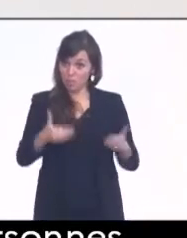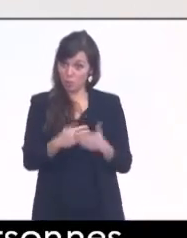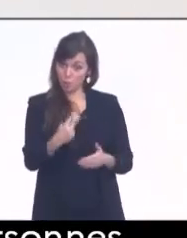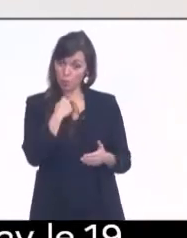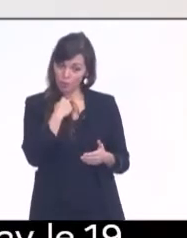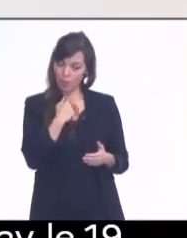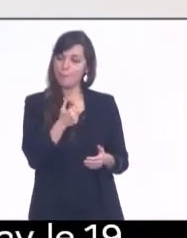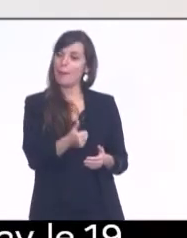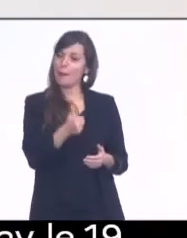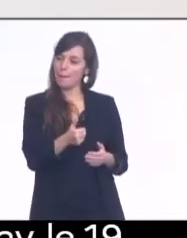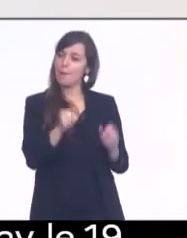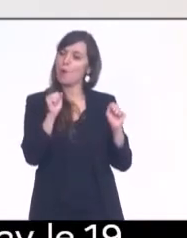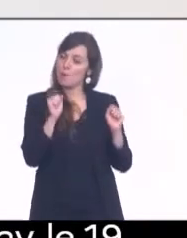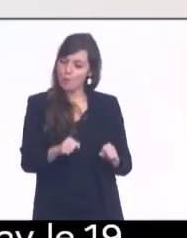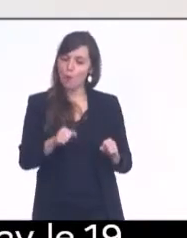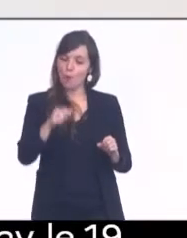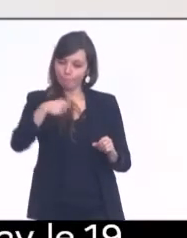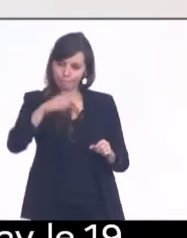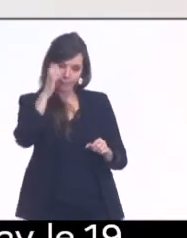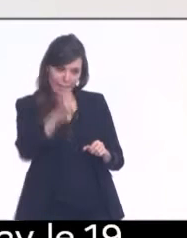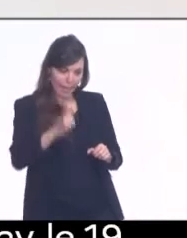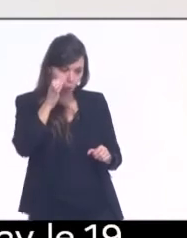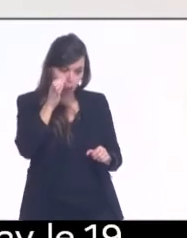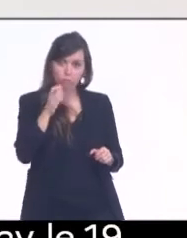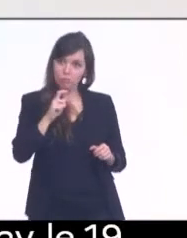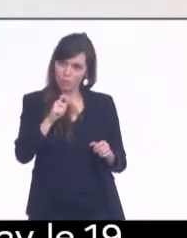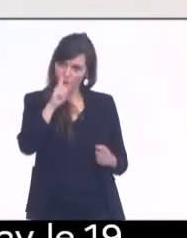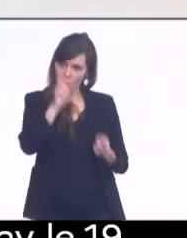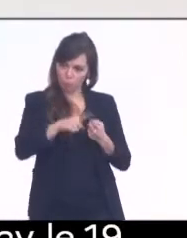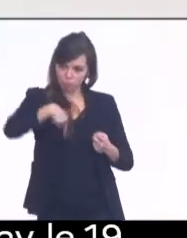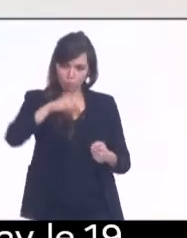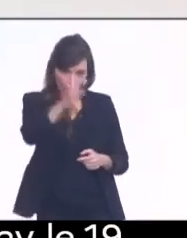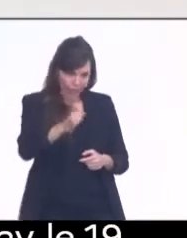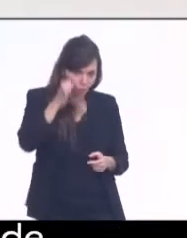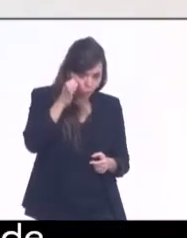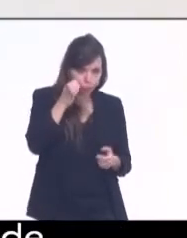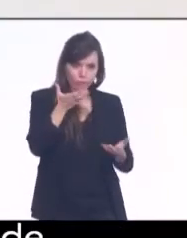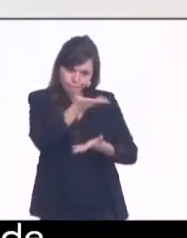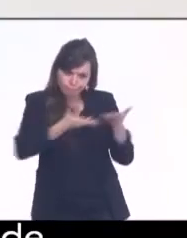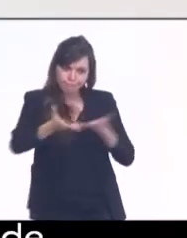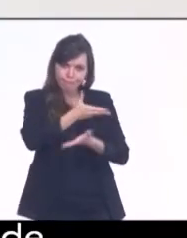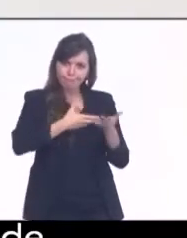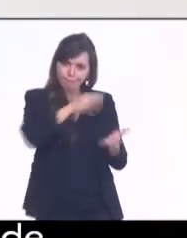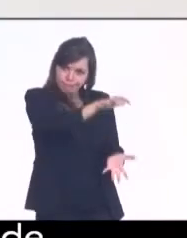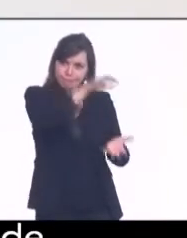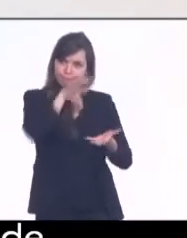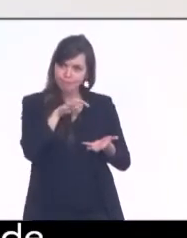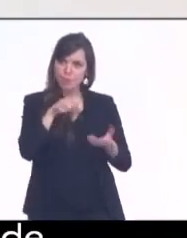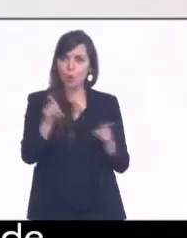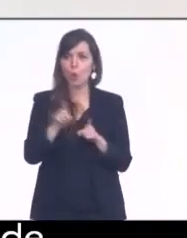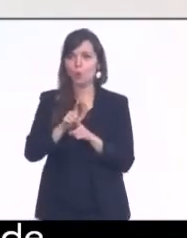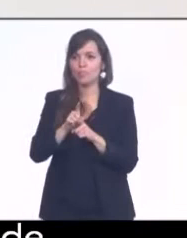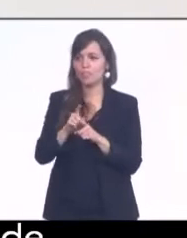vont pouvoir être vraiment à l'écoute, nous allons être à leur écoute, nous allons pouvoir déployer l'ensemble, et je dis bien l'ensemble